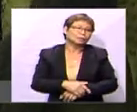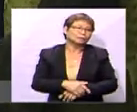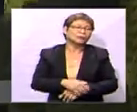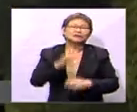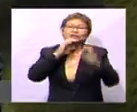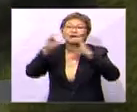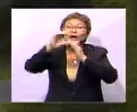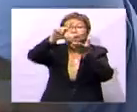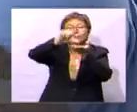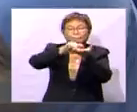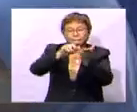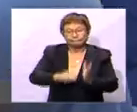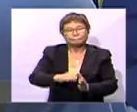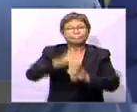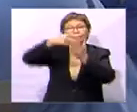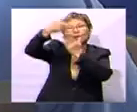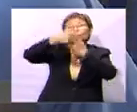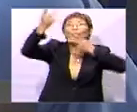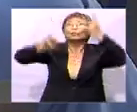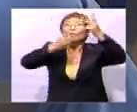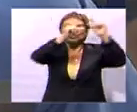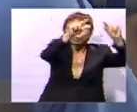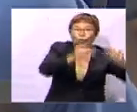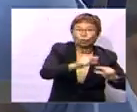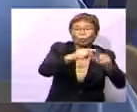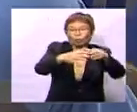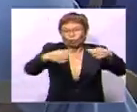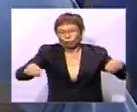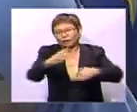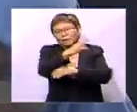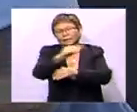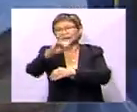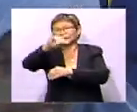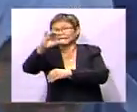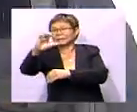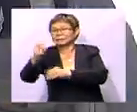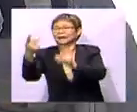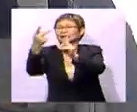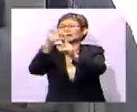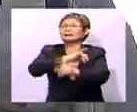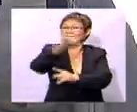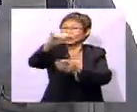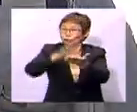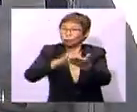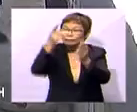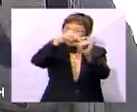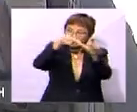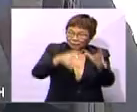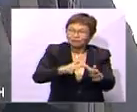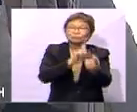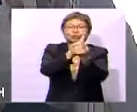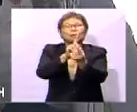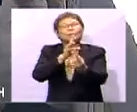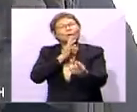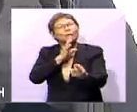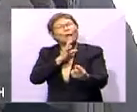Beliau bercakap kepada media selepas program lawatan guru-guru Hokkaido dan GICA ke sekolah tersebut. Peserta yang ditemui turut